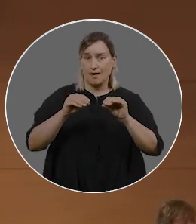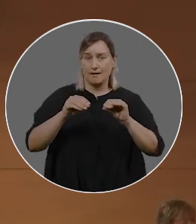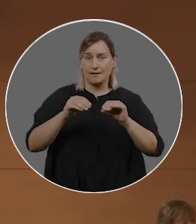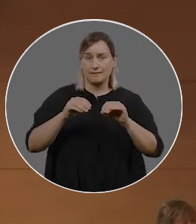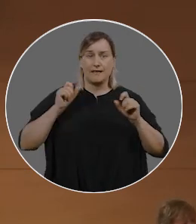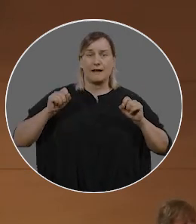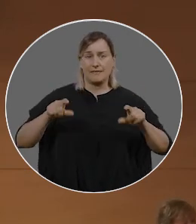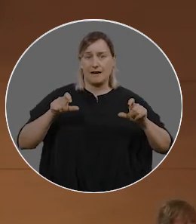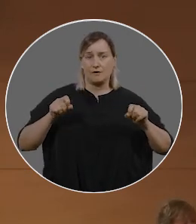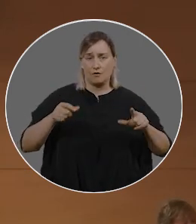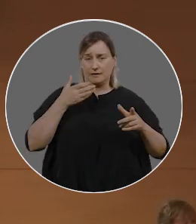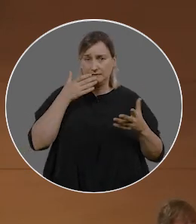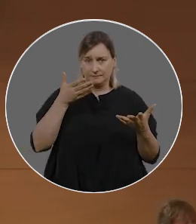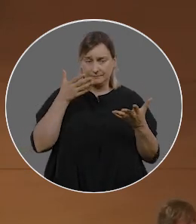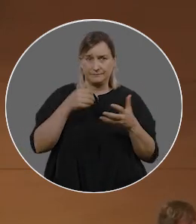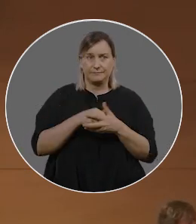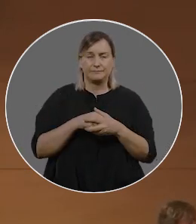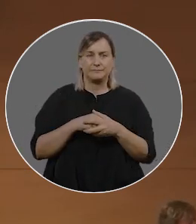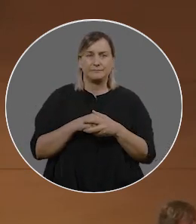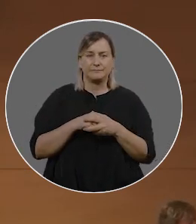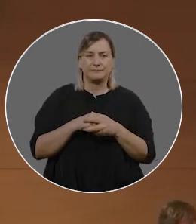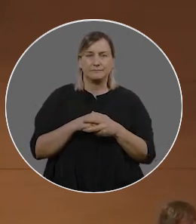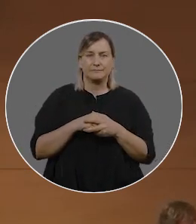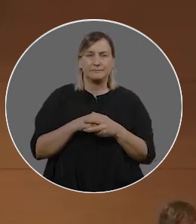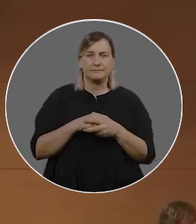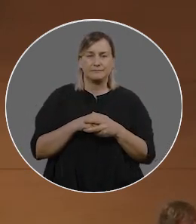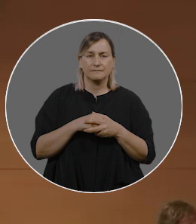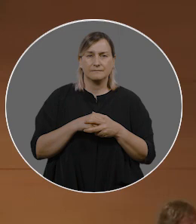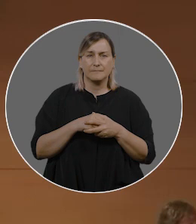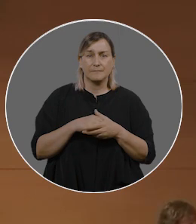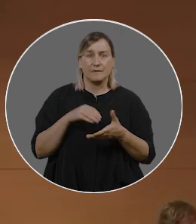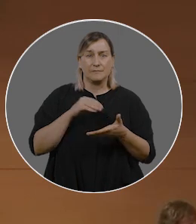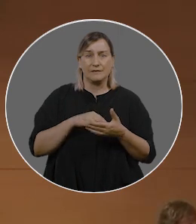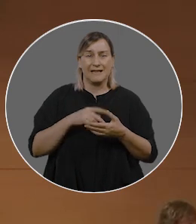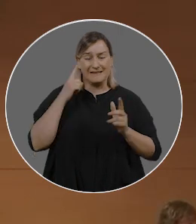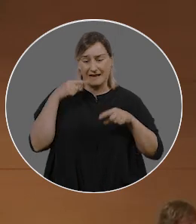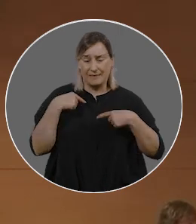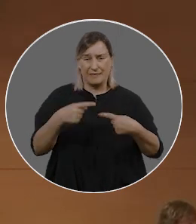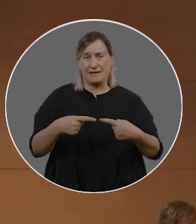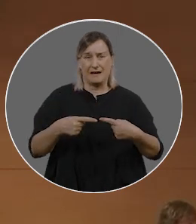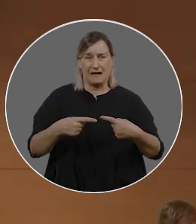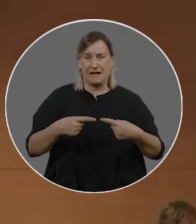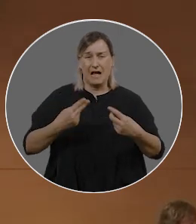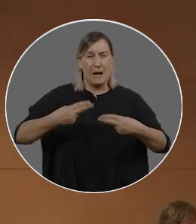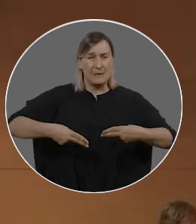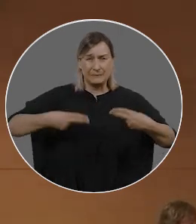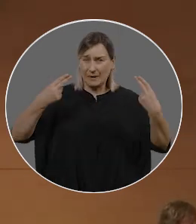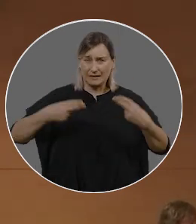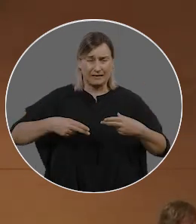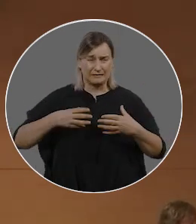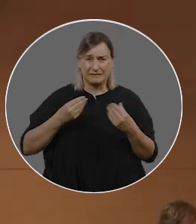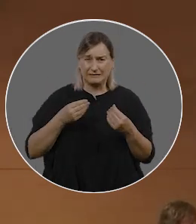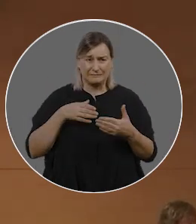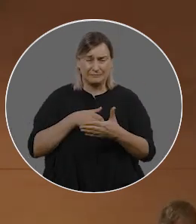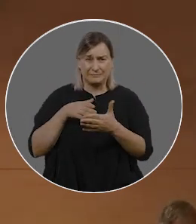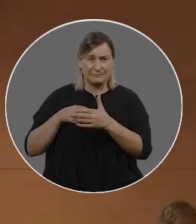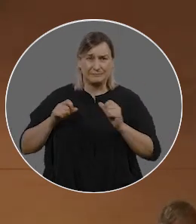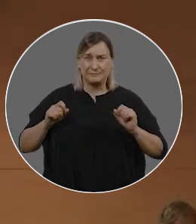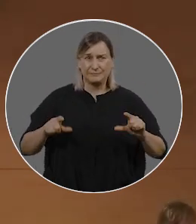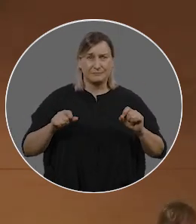Els usuaris de cadira de rodes es troben milers de barreres cada dia i en el